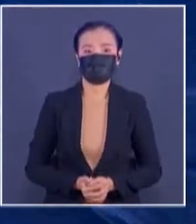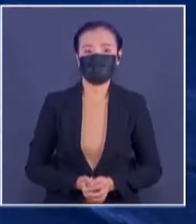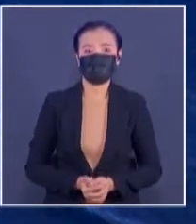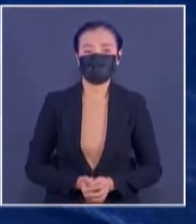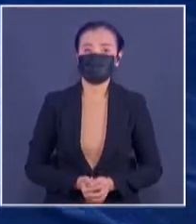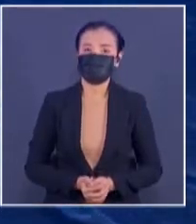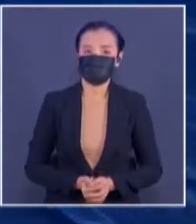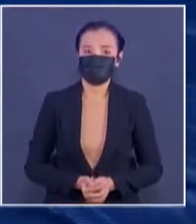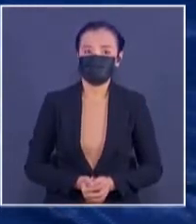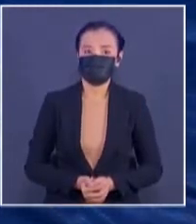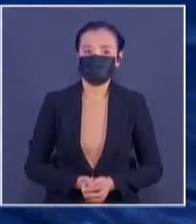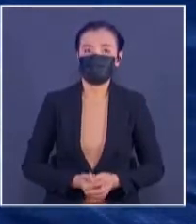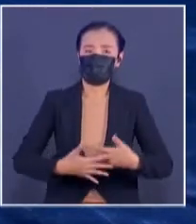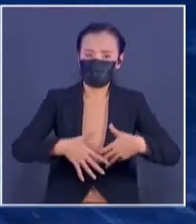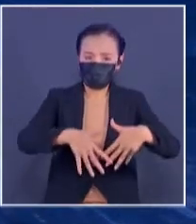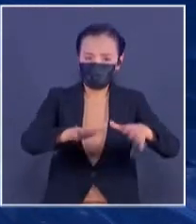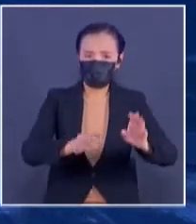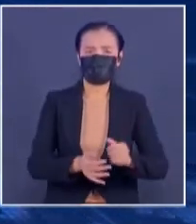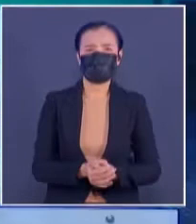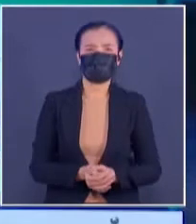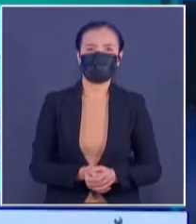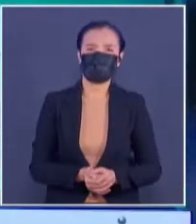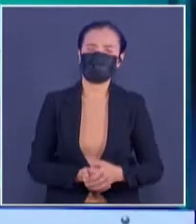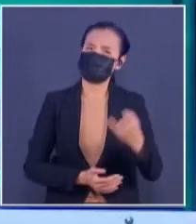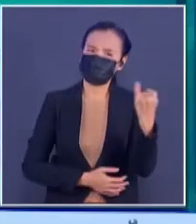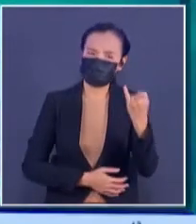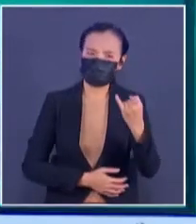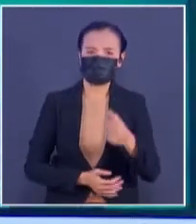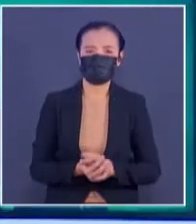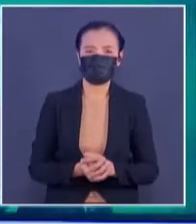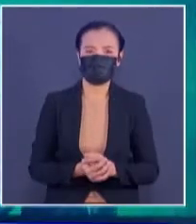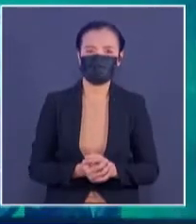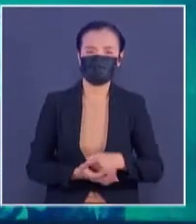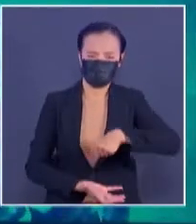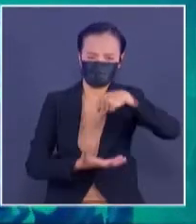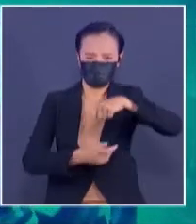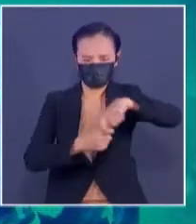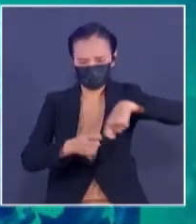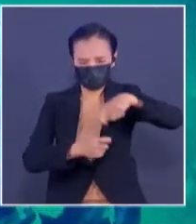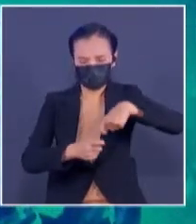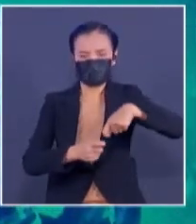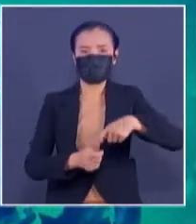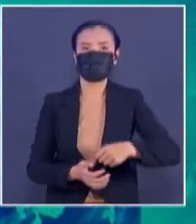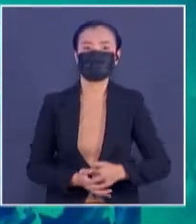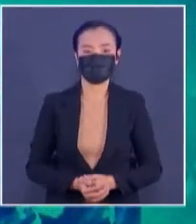หคือมัน ลำพังเอาไปปล่อยเฉยๆก็ว่าแย่แล้วนะครับนี่ยังใส่กระสอบแล้วก็มัดปากด้วย